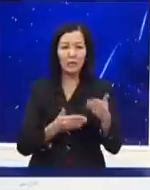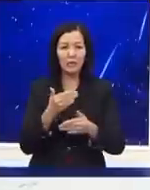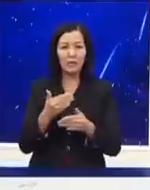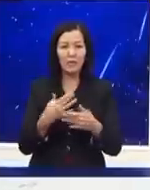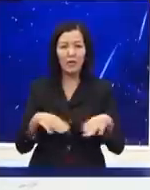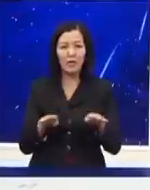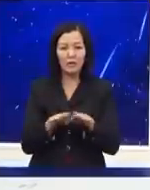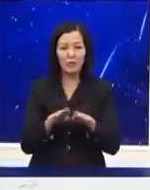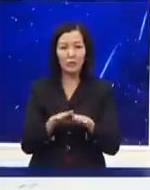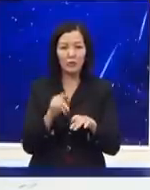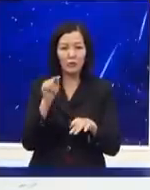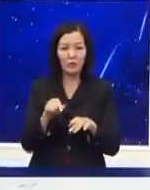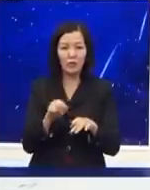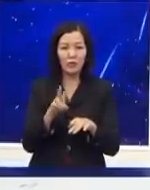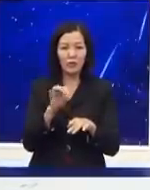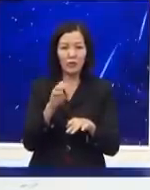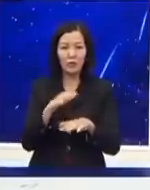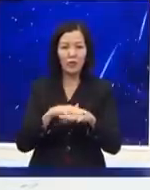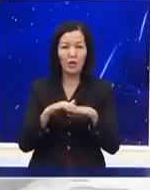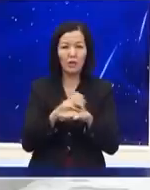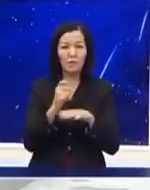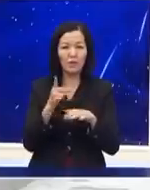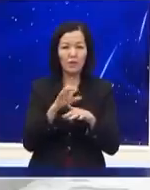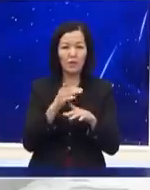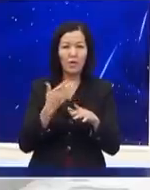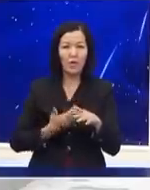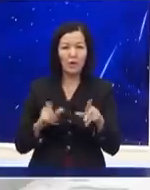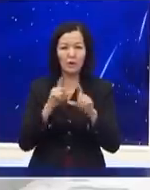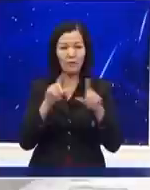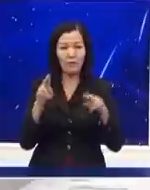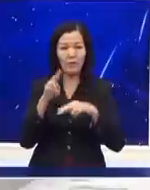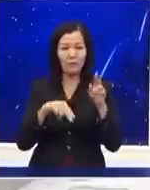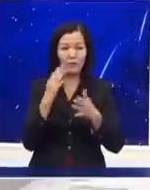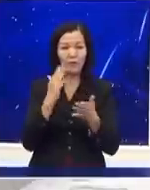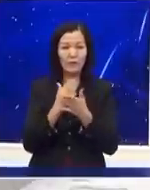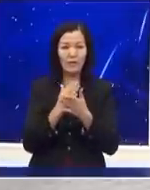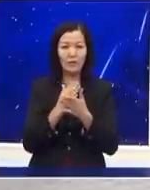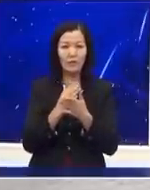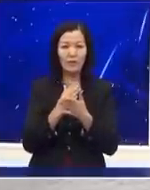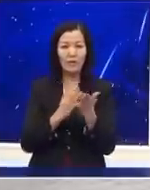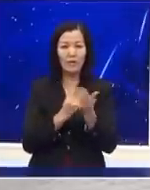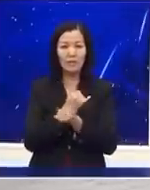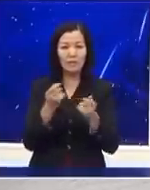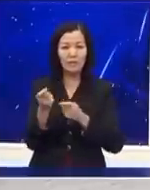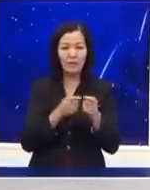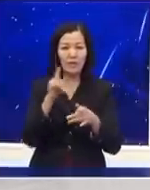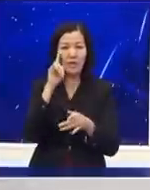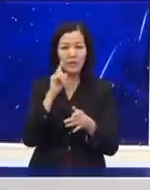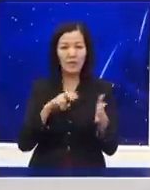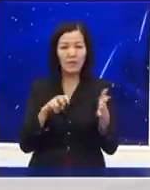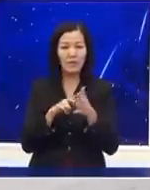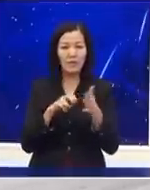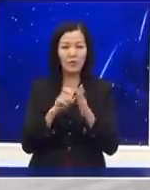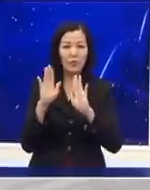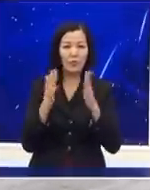Тап осы көшеде Нарынқолдық ағайын үшін бірнеше маңызды әлеуметтік нысан орналасқан. Сервистік әкімдік, Қазақ Телеком,